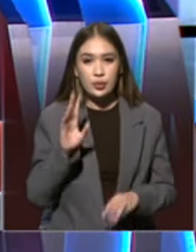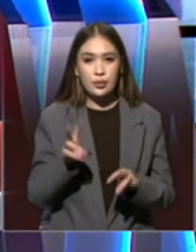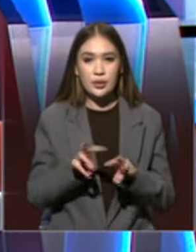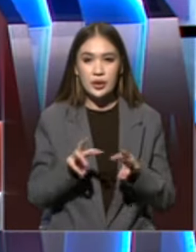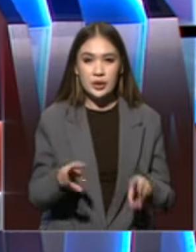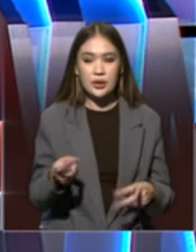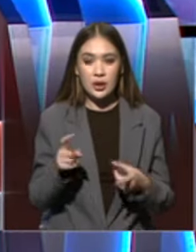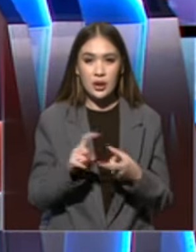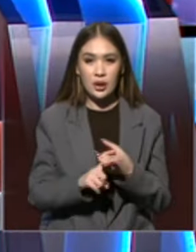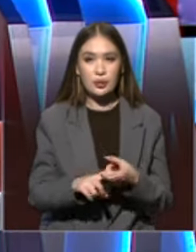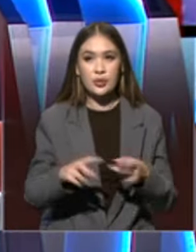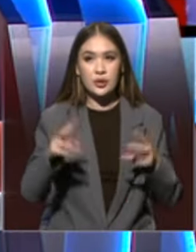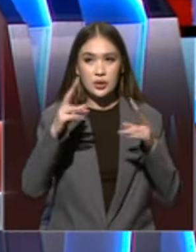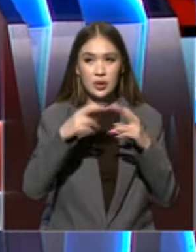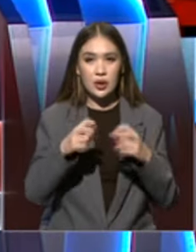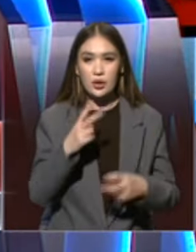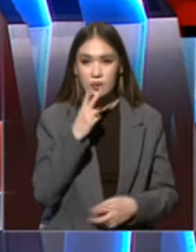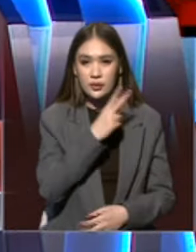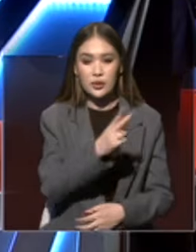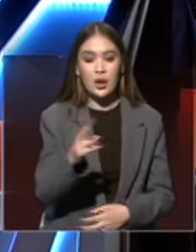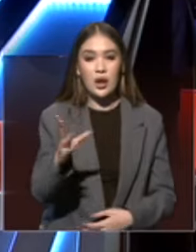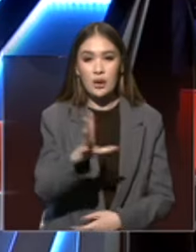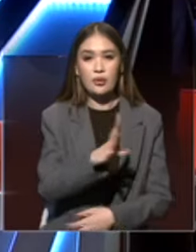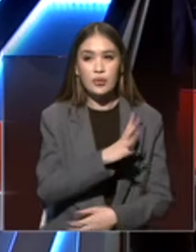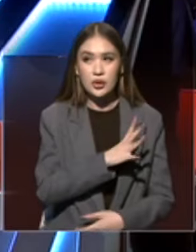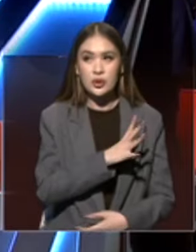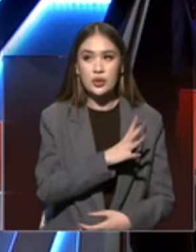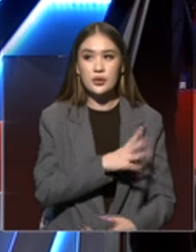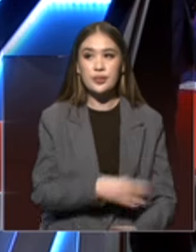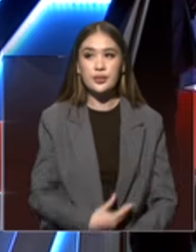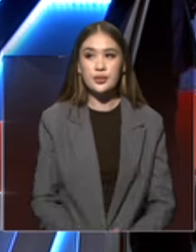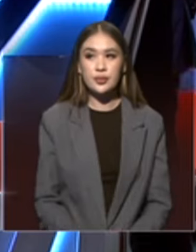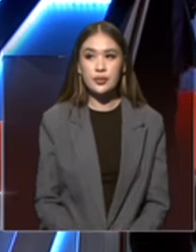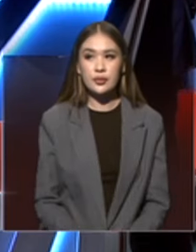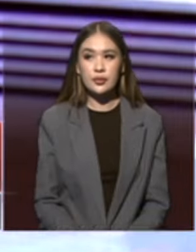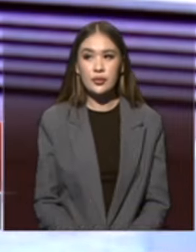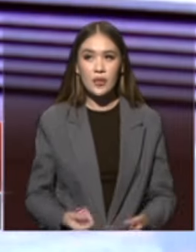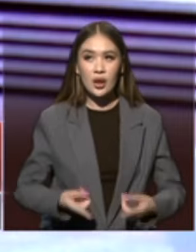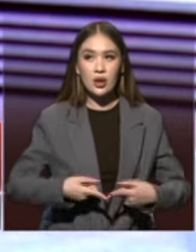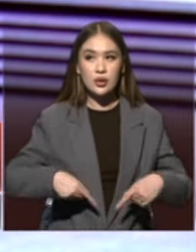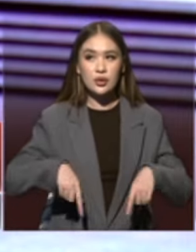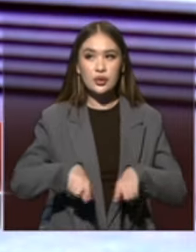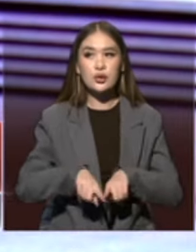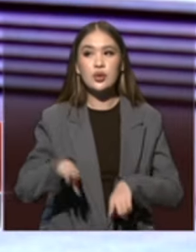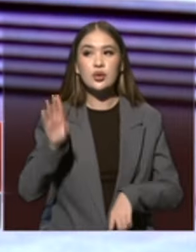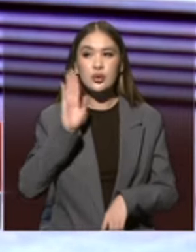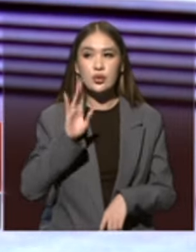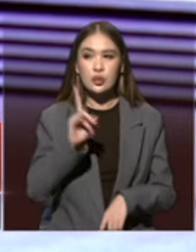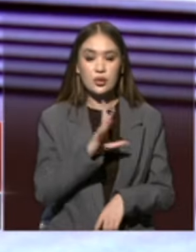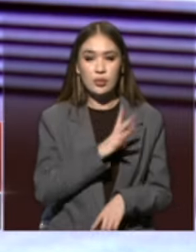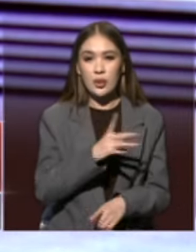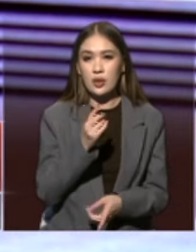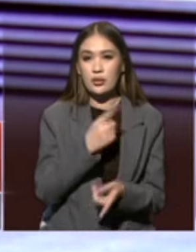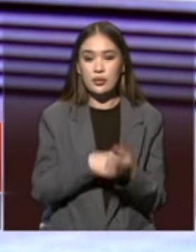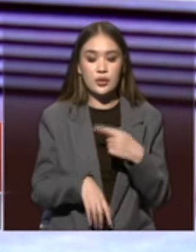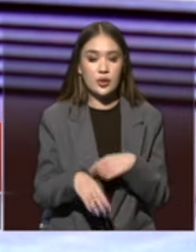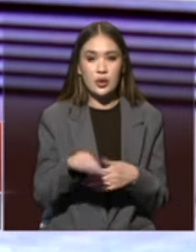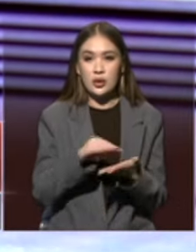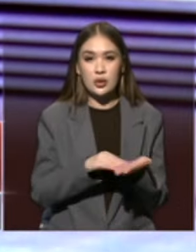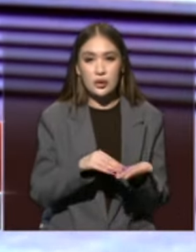мамандар оны көріп шыққан. Көріп шықты, иә? Біз қазір қарап жатырмыз ғой. Тағы да сол аймақты су баспау үшін басқа жерлерді,